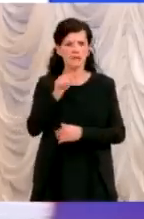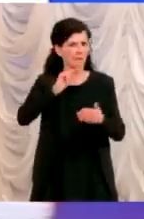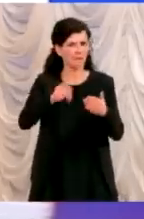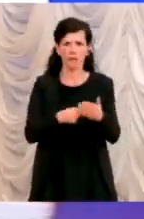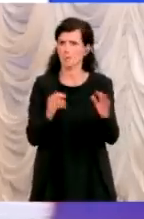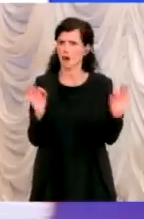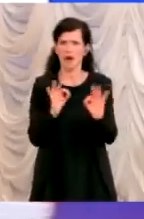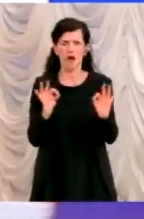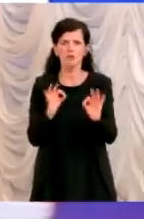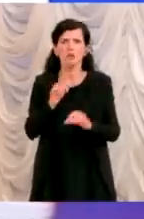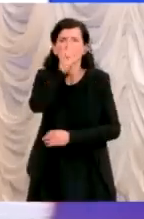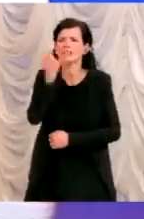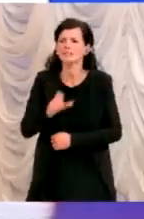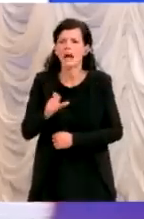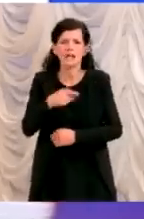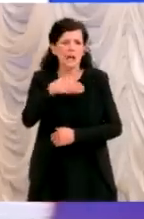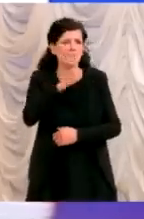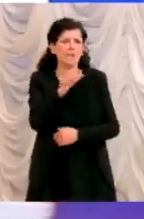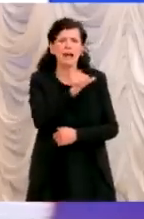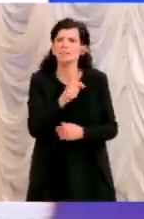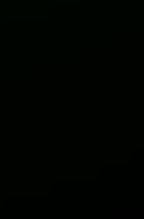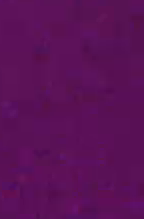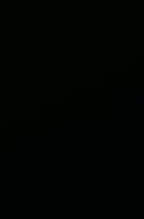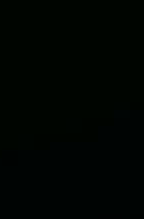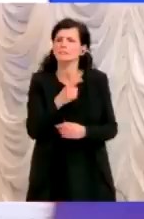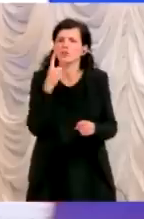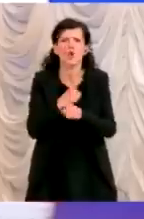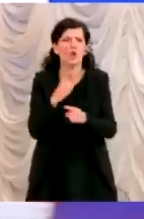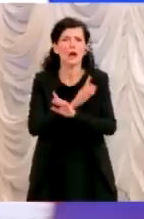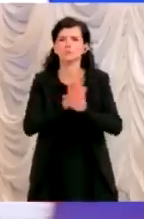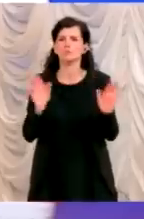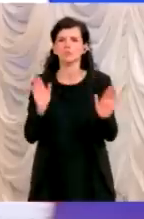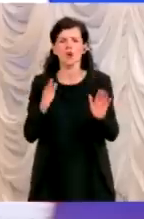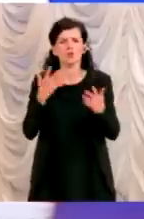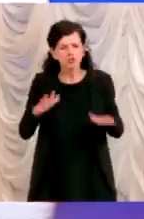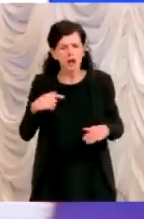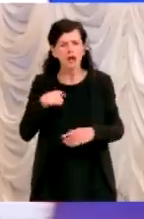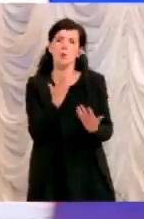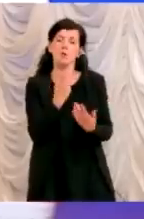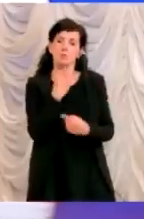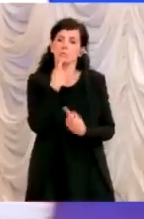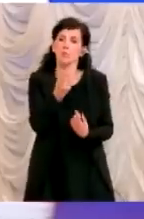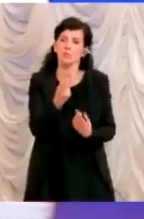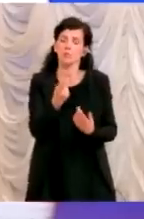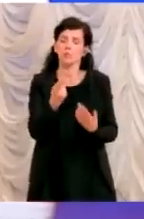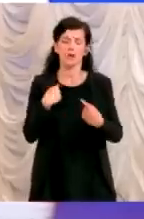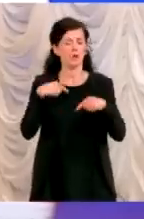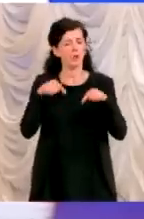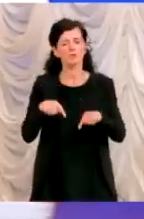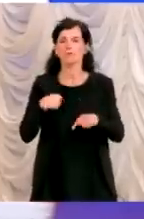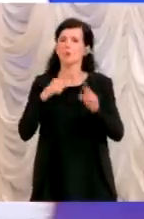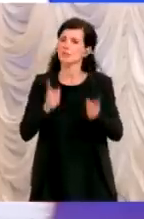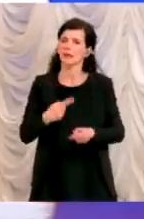ha bisogno del MES. L'ho già dichiarato. L'ho detto più volte.